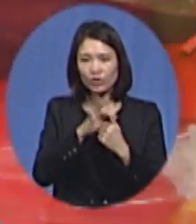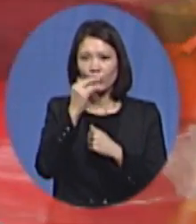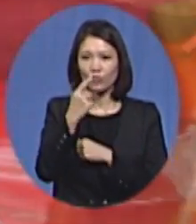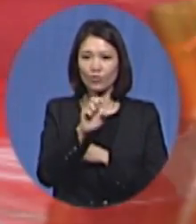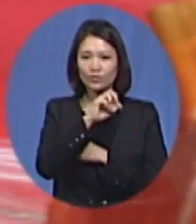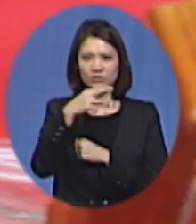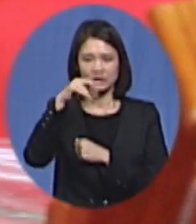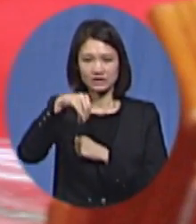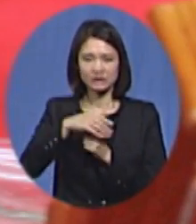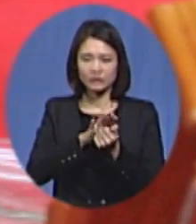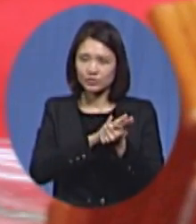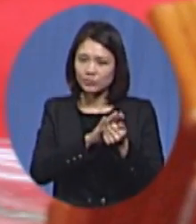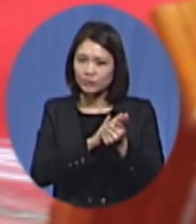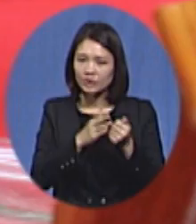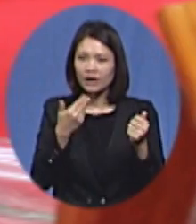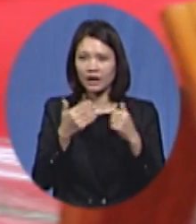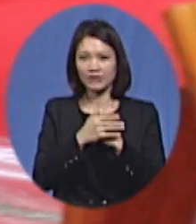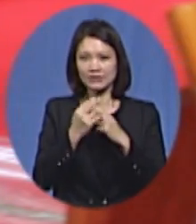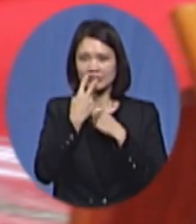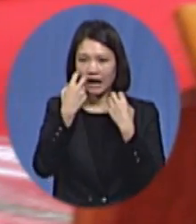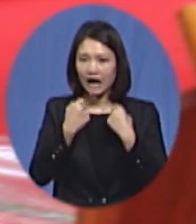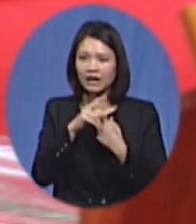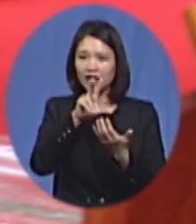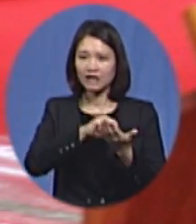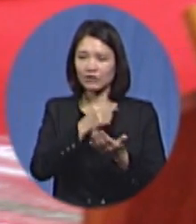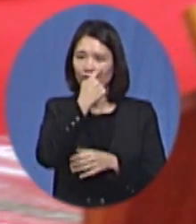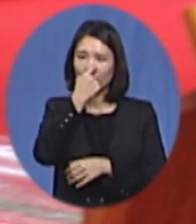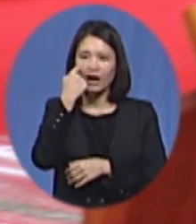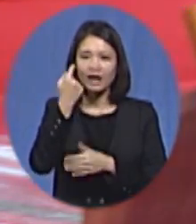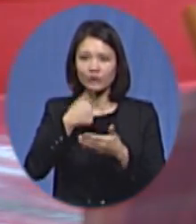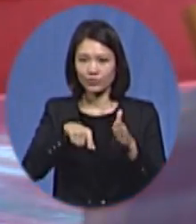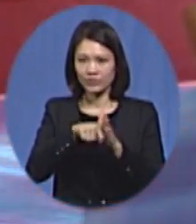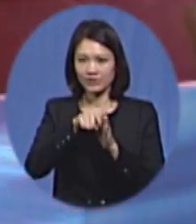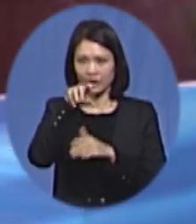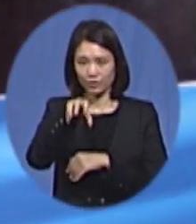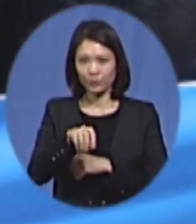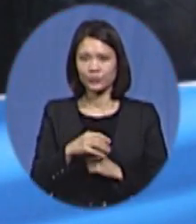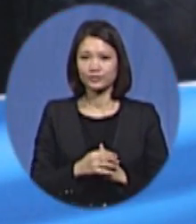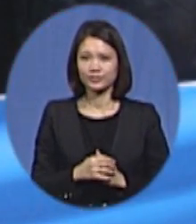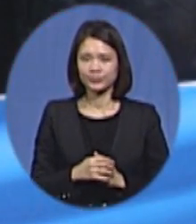위로하고 살아있는 이들의 과제를 확인하기 위한 자리라고 말했습니다.